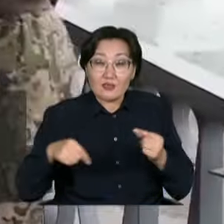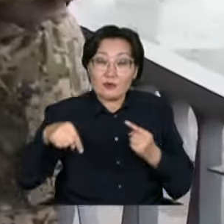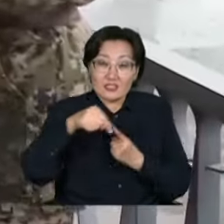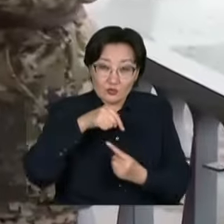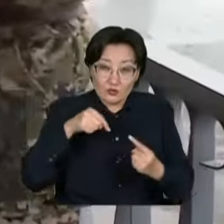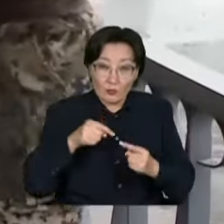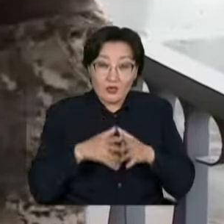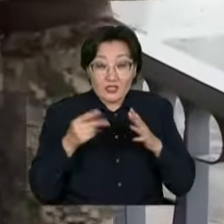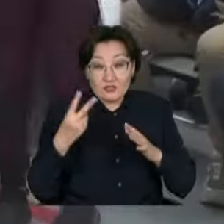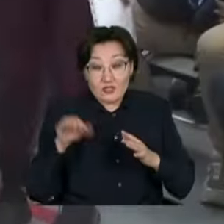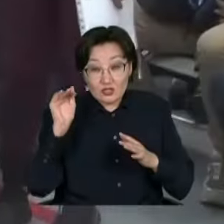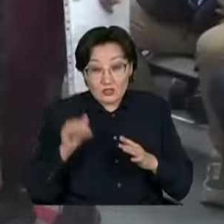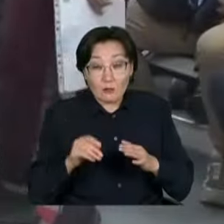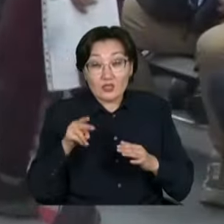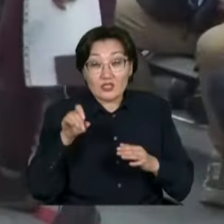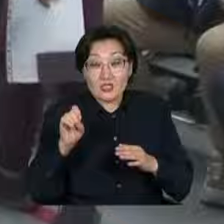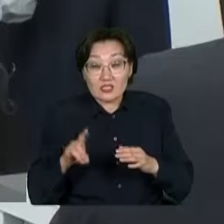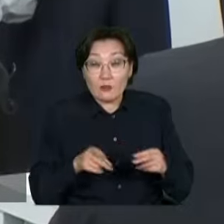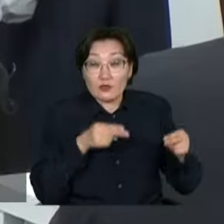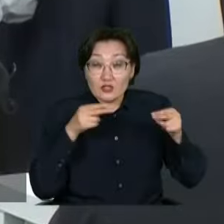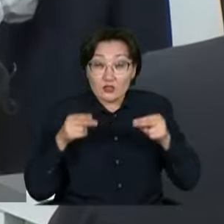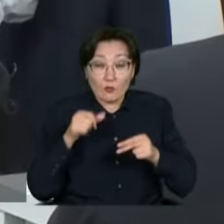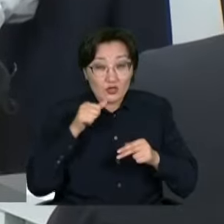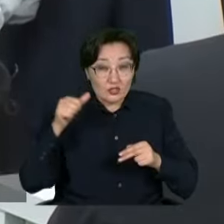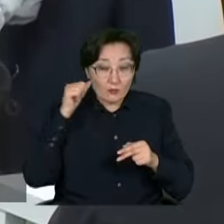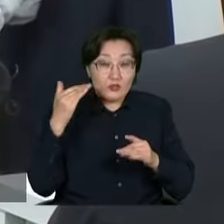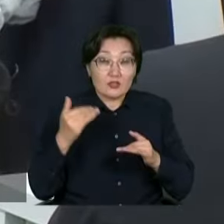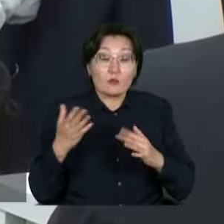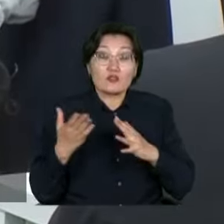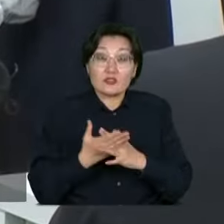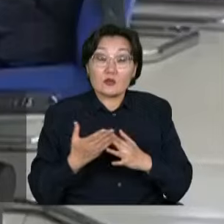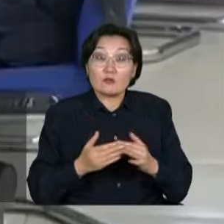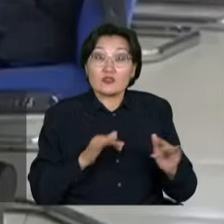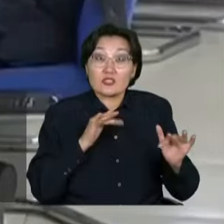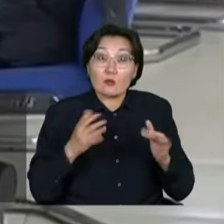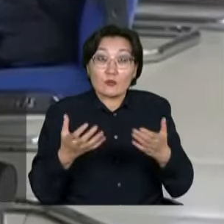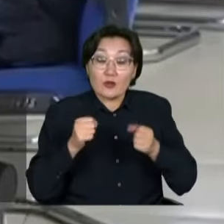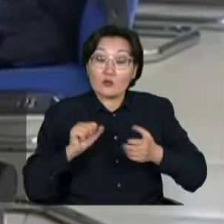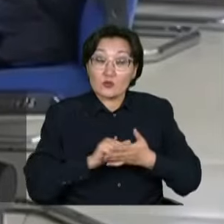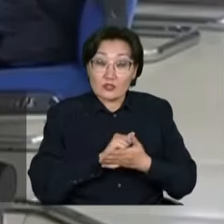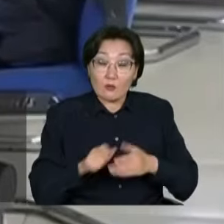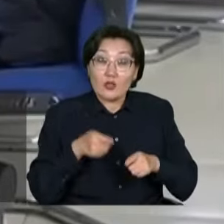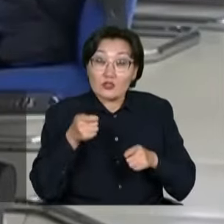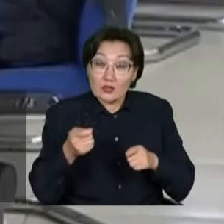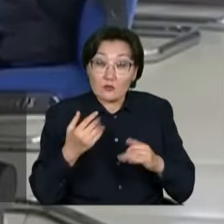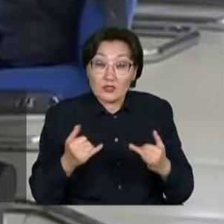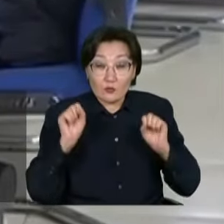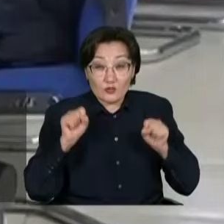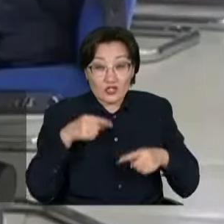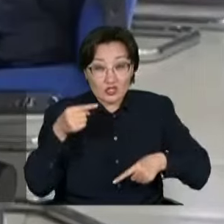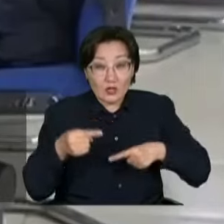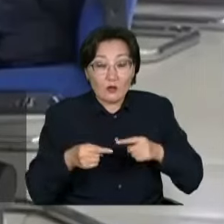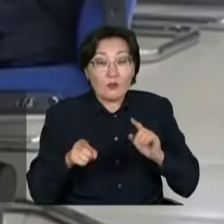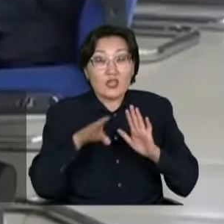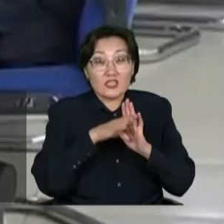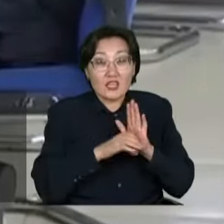предпринимателями. Более 20 тысяч кандасов прибыли в страну в прошлом году. Для них облегчили процедуру приема документов, подавать которые теперь можно через